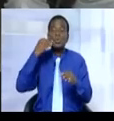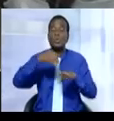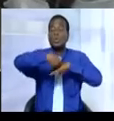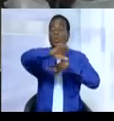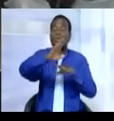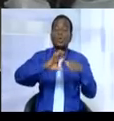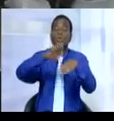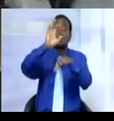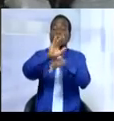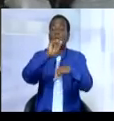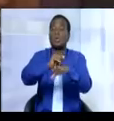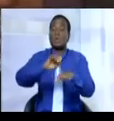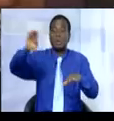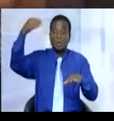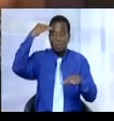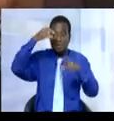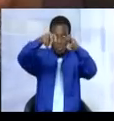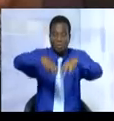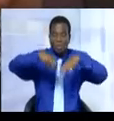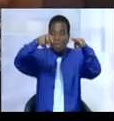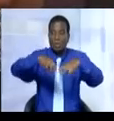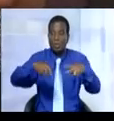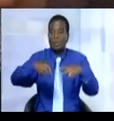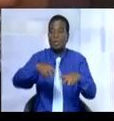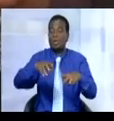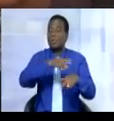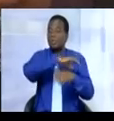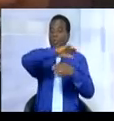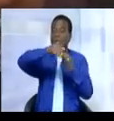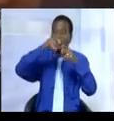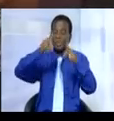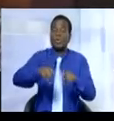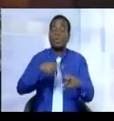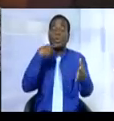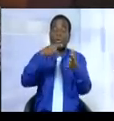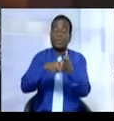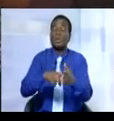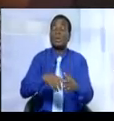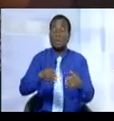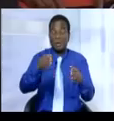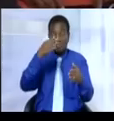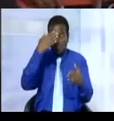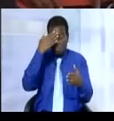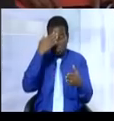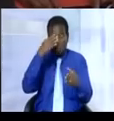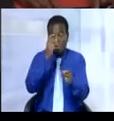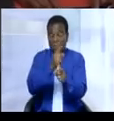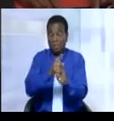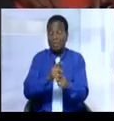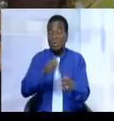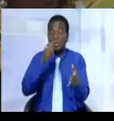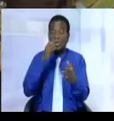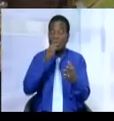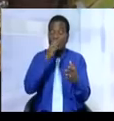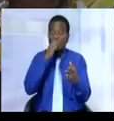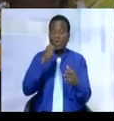de Côte d'Ivoire et le ministre de l'Agriculture. Ces intervenants ont aussi noté la maîtrise de l'eau favorable au